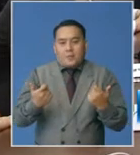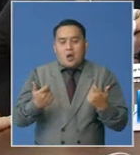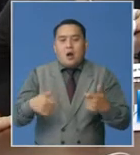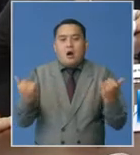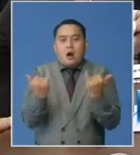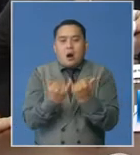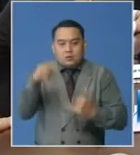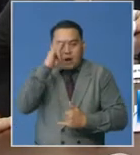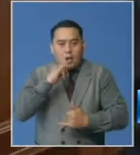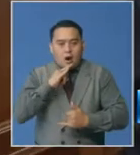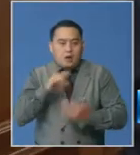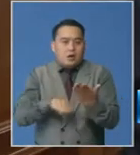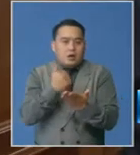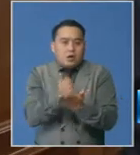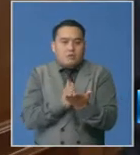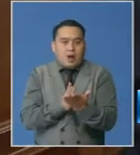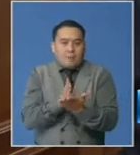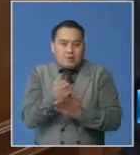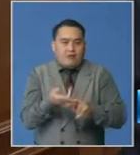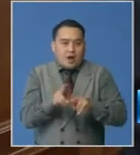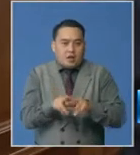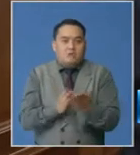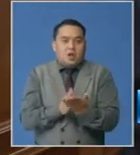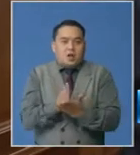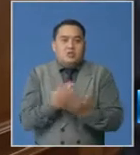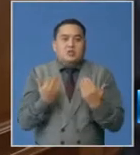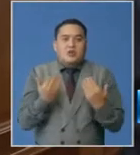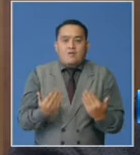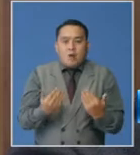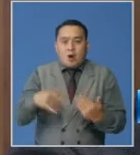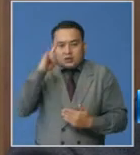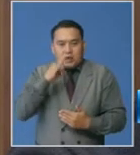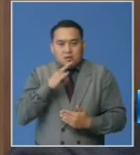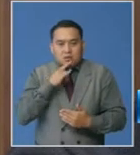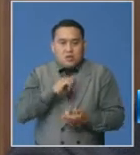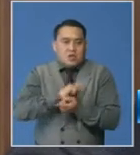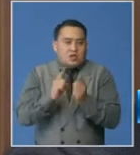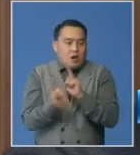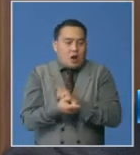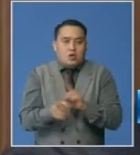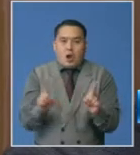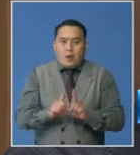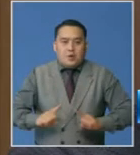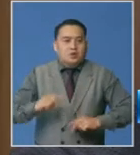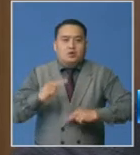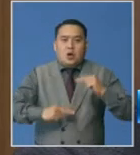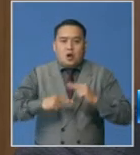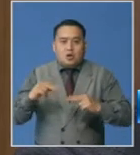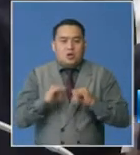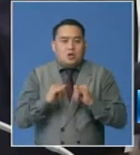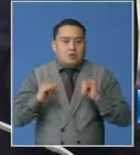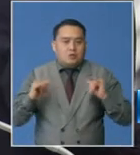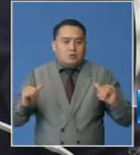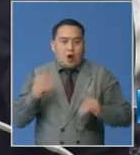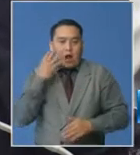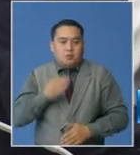гостей, Казахстан является приоритетной страной и в этом секторе, поскольку сегодня республика переживает небывалый строительный бум, в том числе